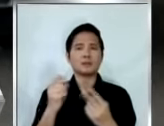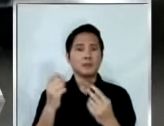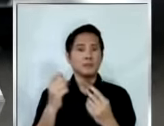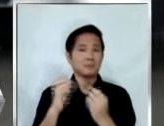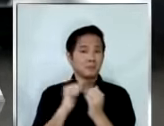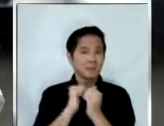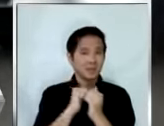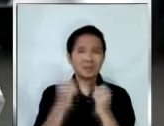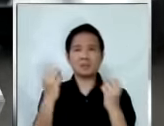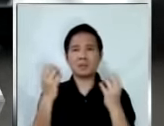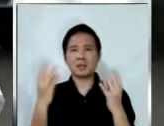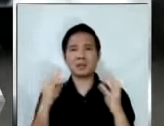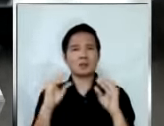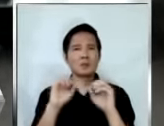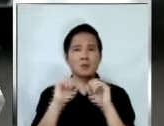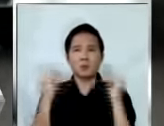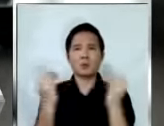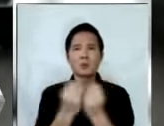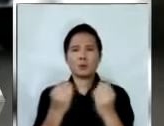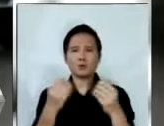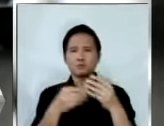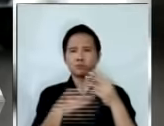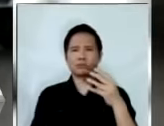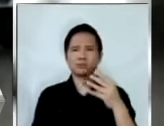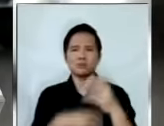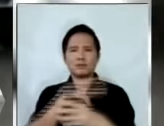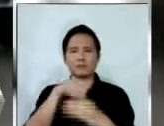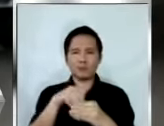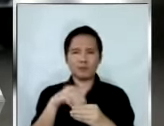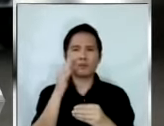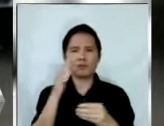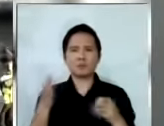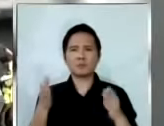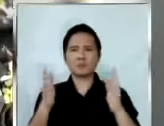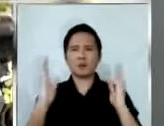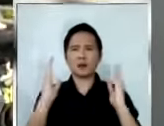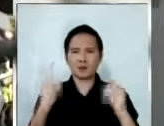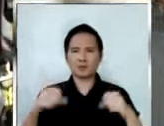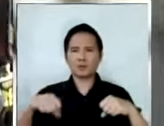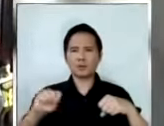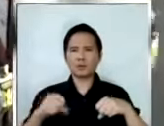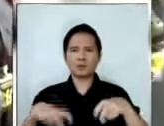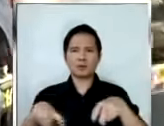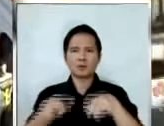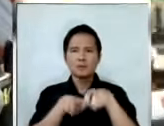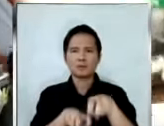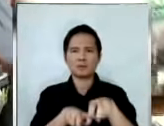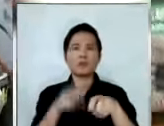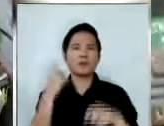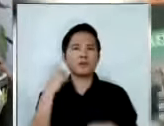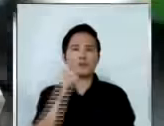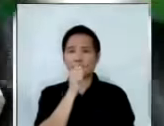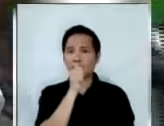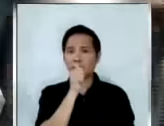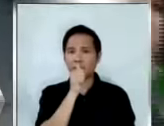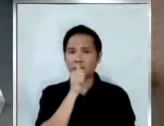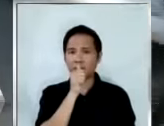ho mapayagan na rin yung back riding gamit po yung mga pribadong motorsiklo. Ngayong araw dapat bumalik sa biyahe